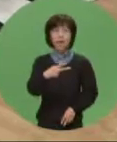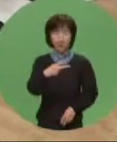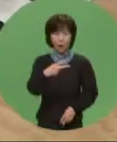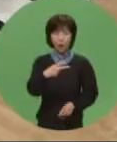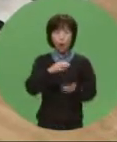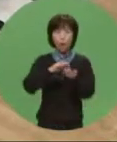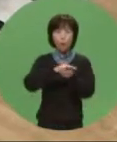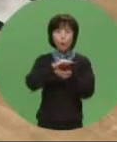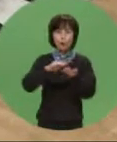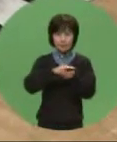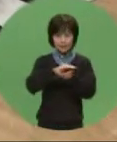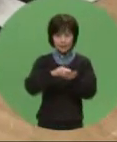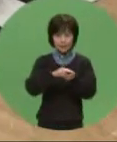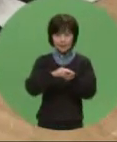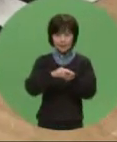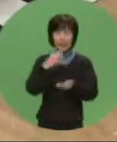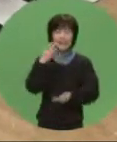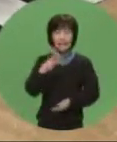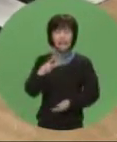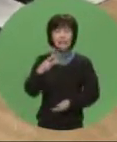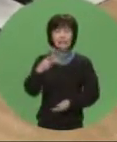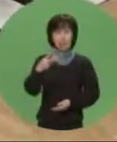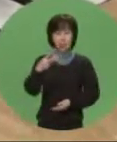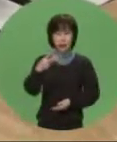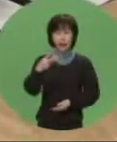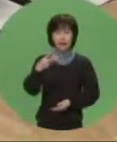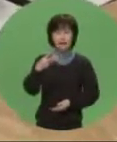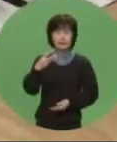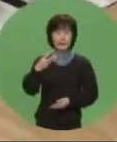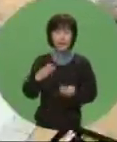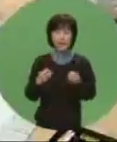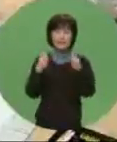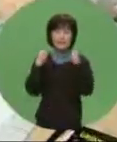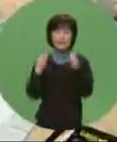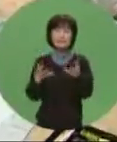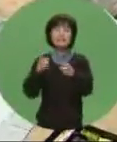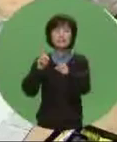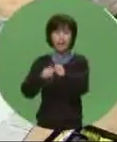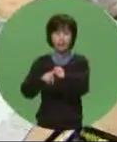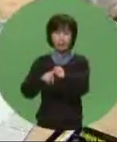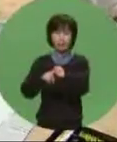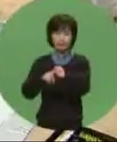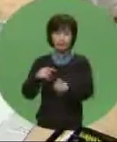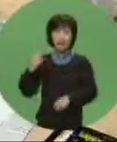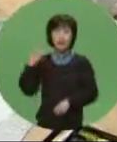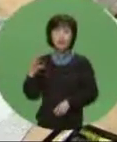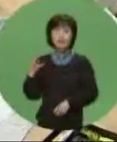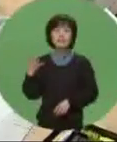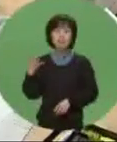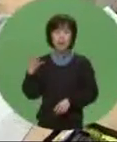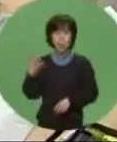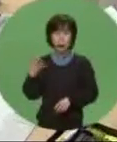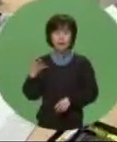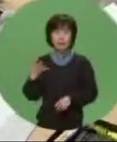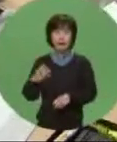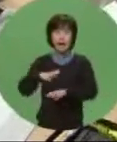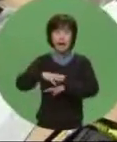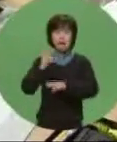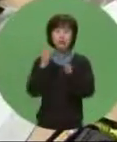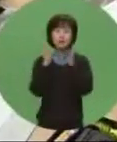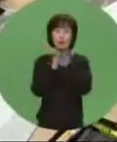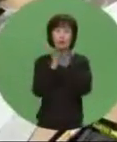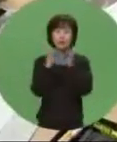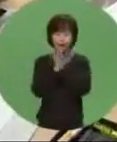餅、そして3年生の課題は新年、4年生が初詣です。